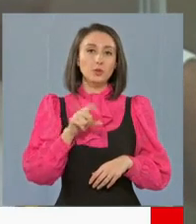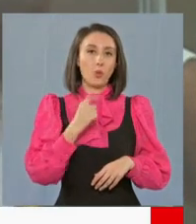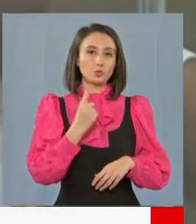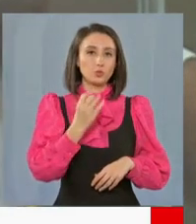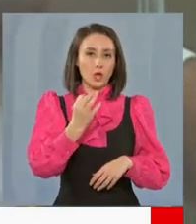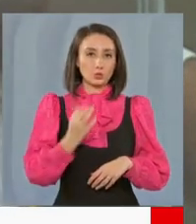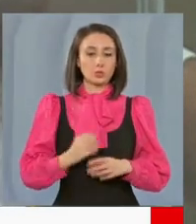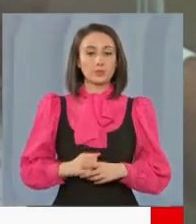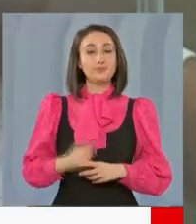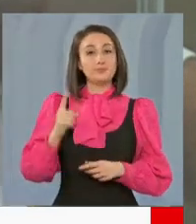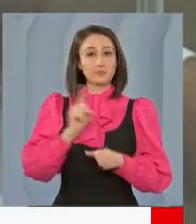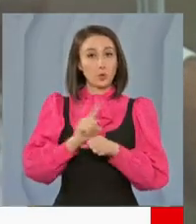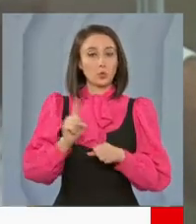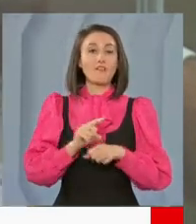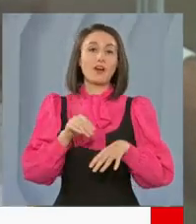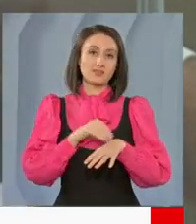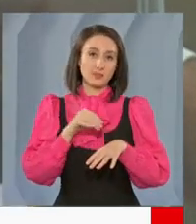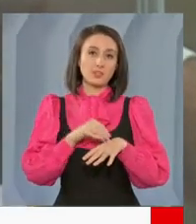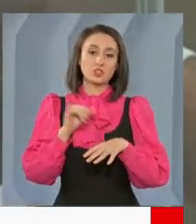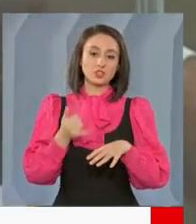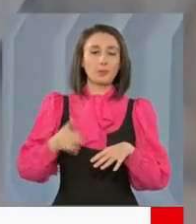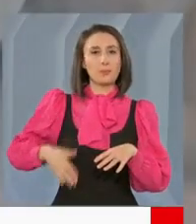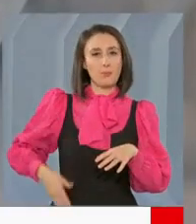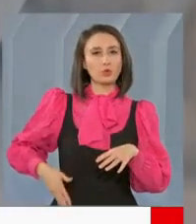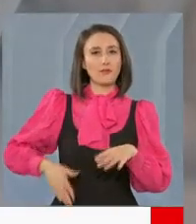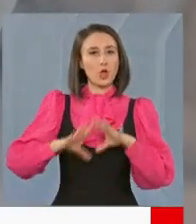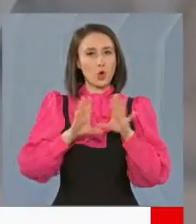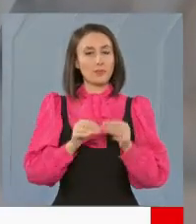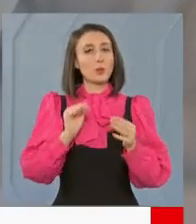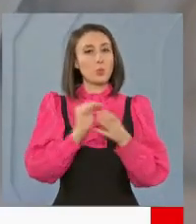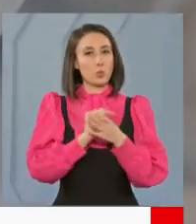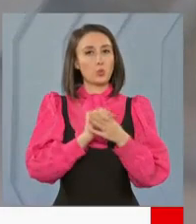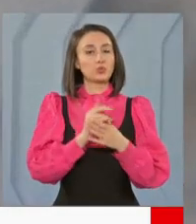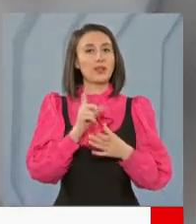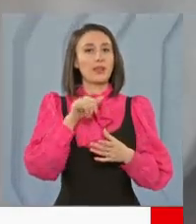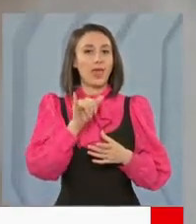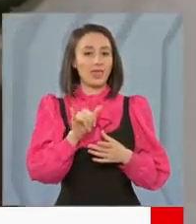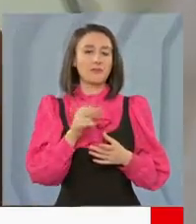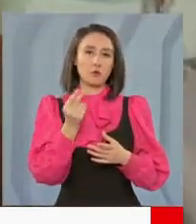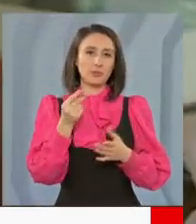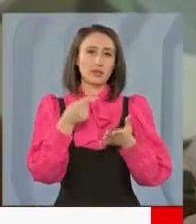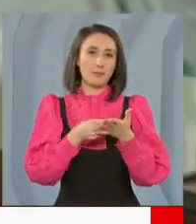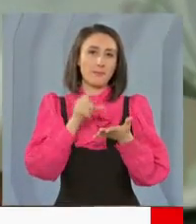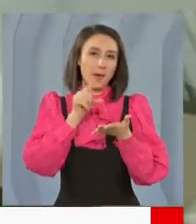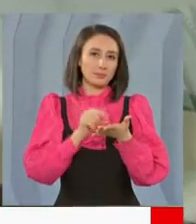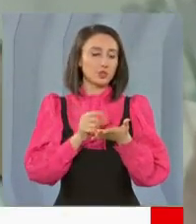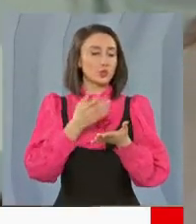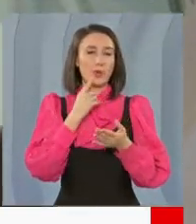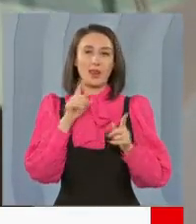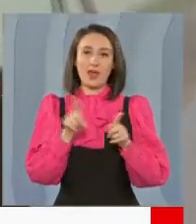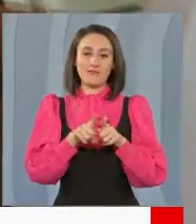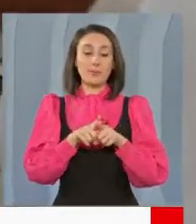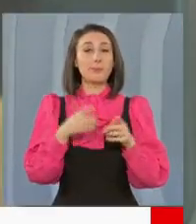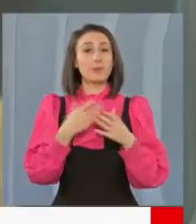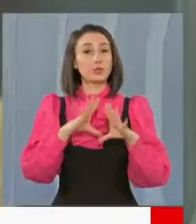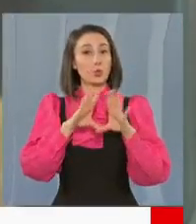8,21%, Acest lucru se va resimți și în portofelele românilor cu credite în lei care vor plăti rate mai mici veștile nu sunt la fel de bune